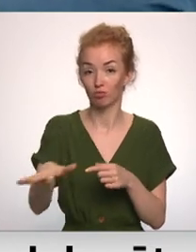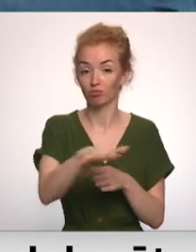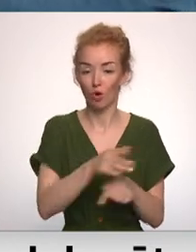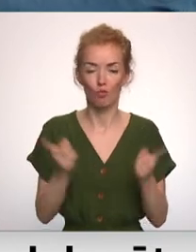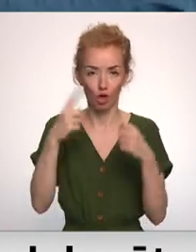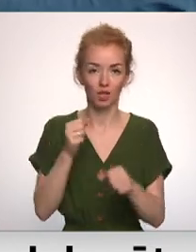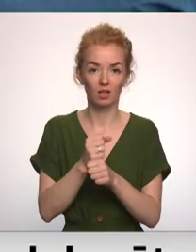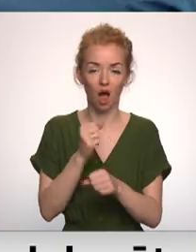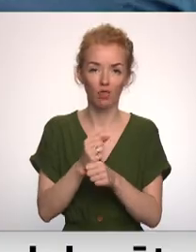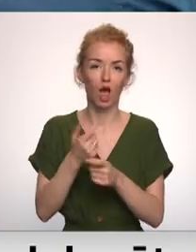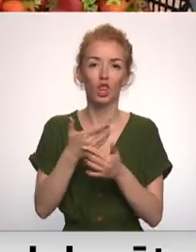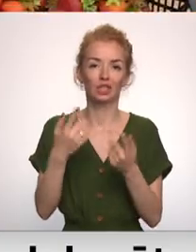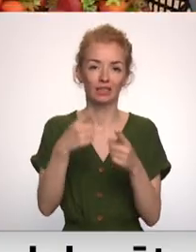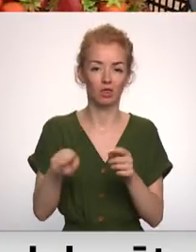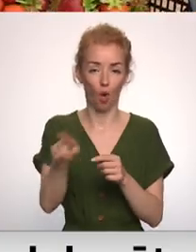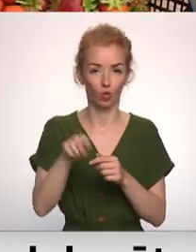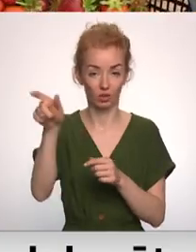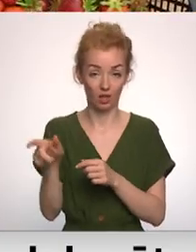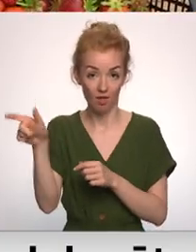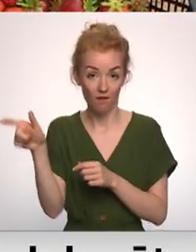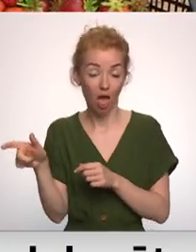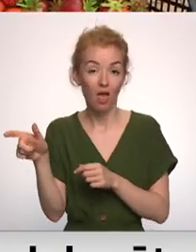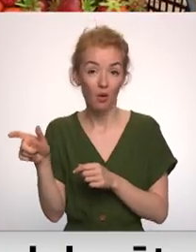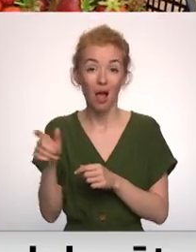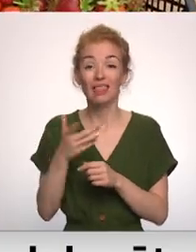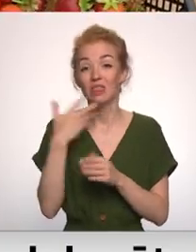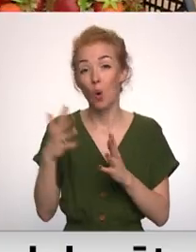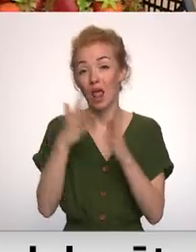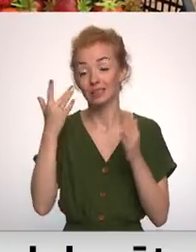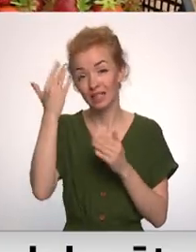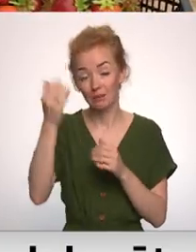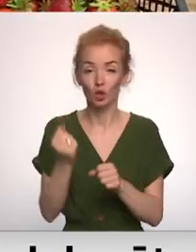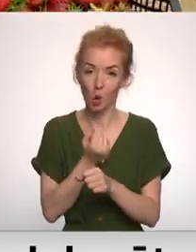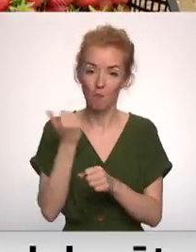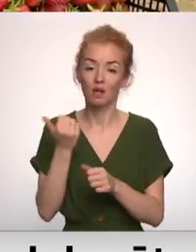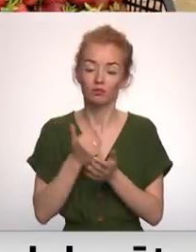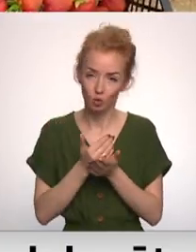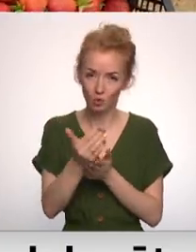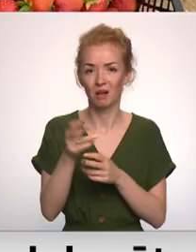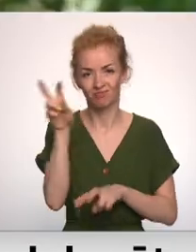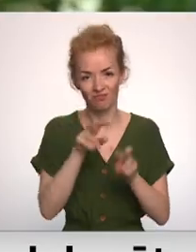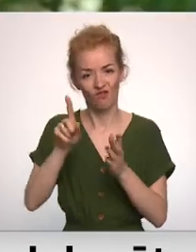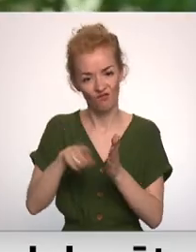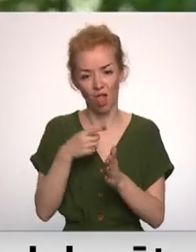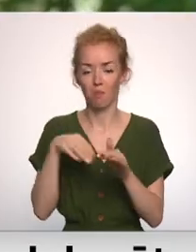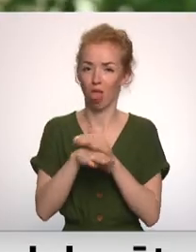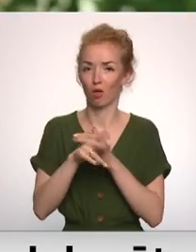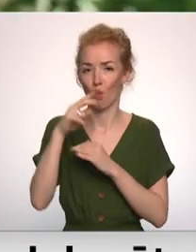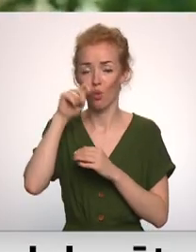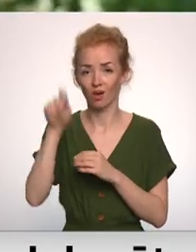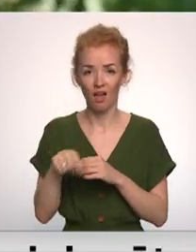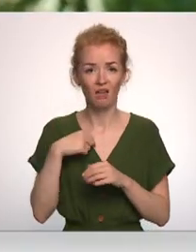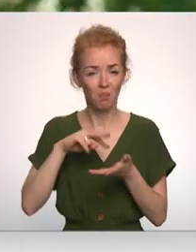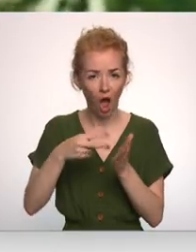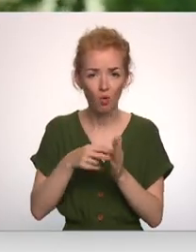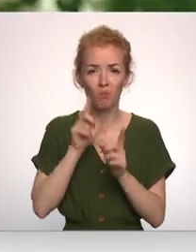strādā uzbeku viestrādnieki, un lai gan lielas cerības nelolo, Zane tomēr turpinās ukraiņus meklēt. Plānoju doties uz visiem centriem,